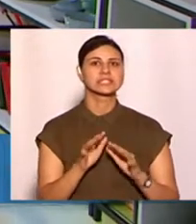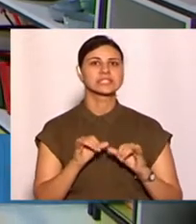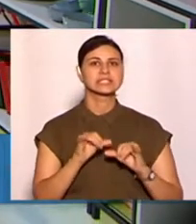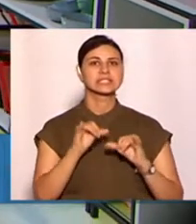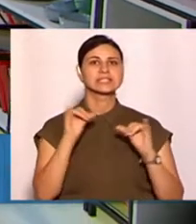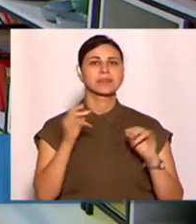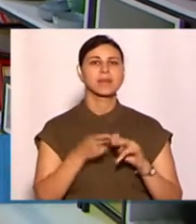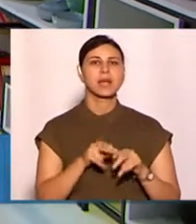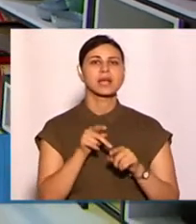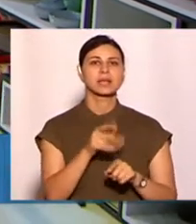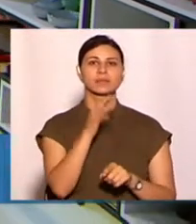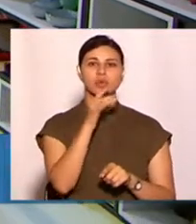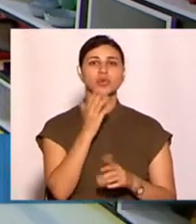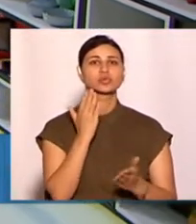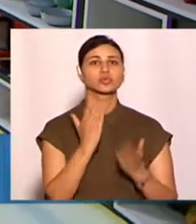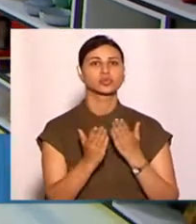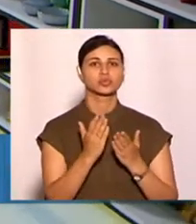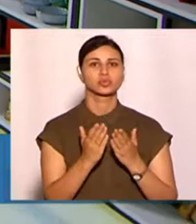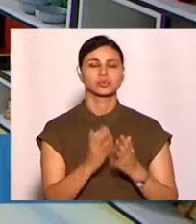იმ შემთხვევაში,